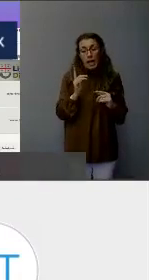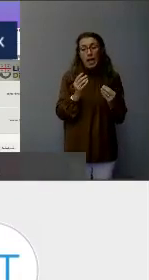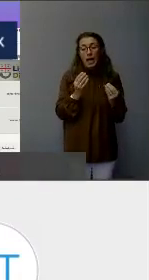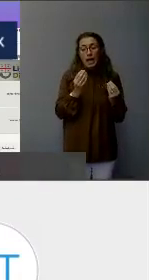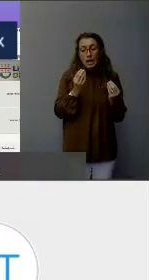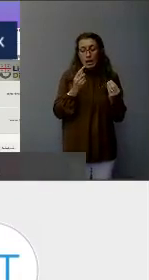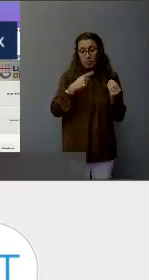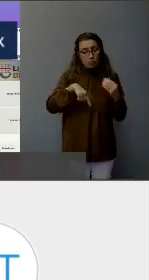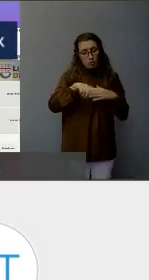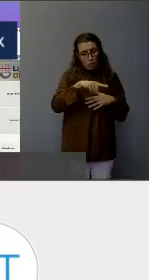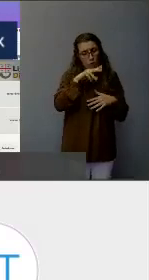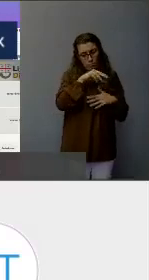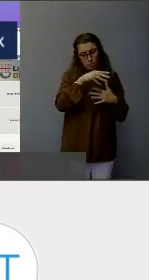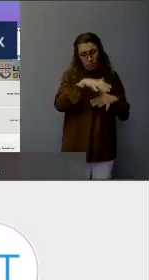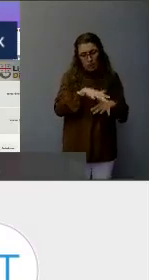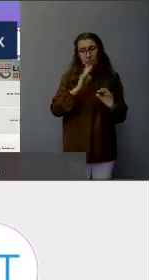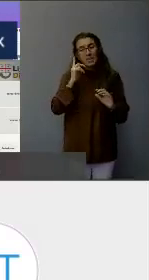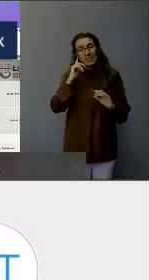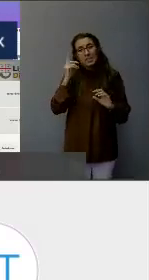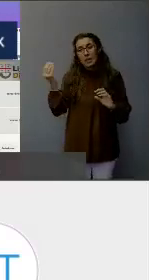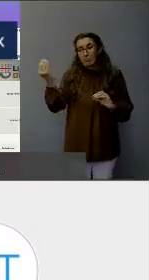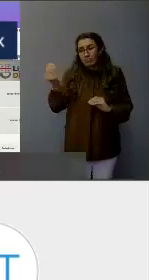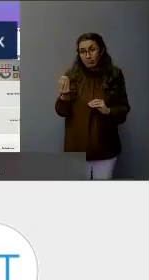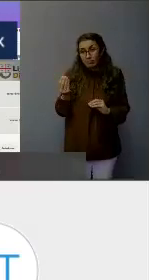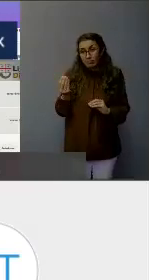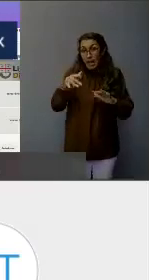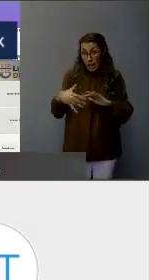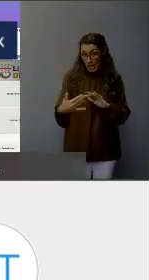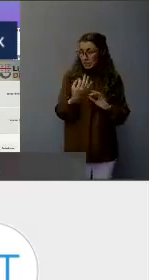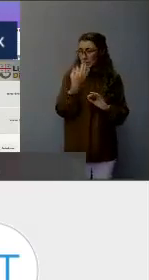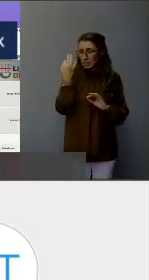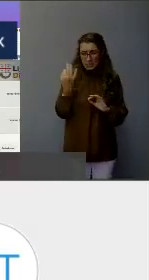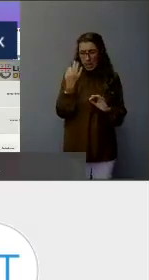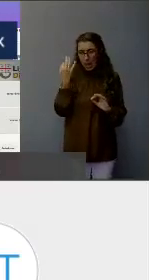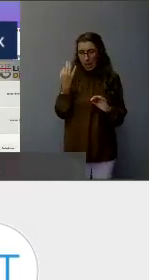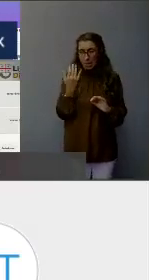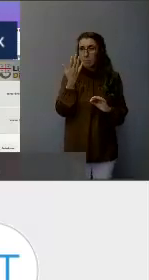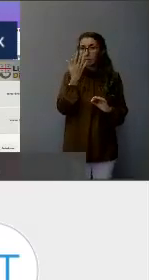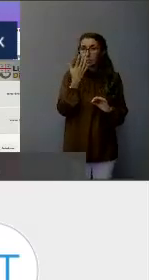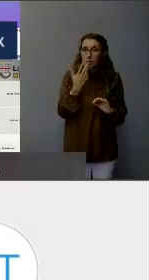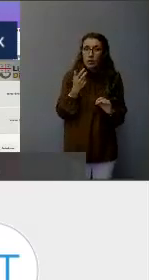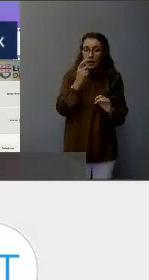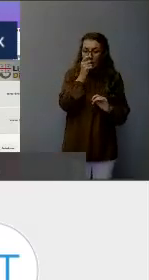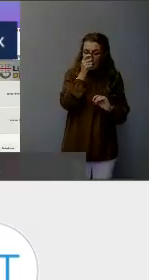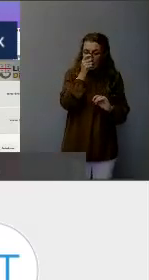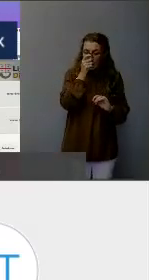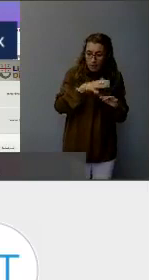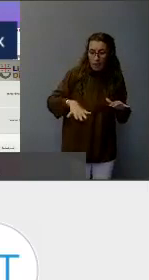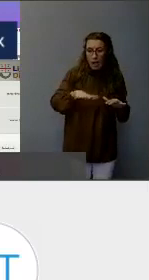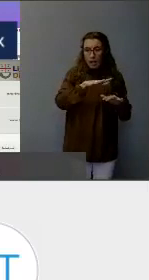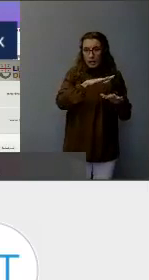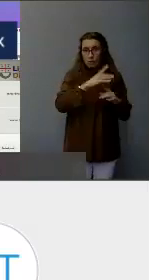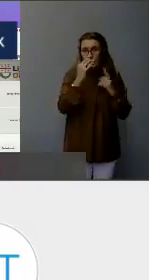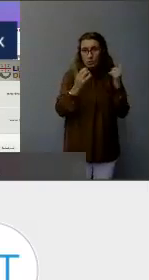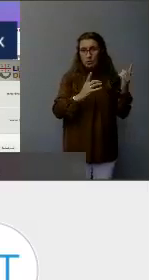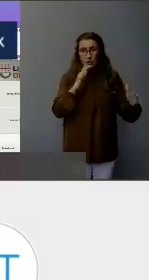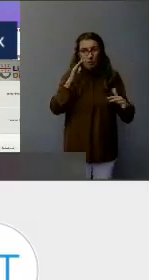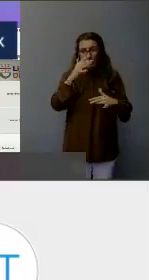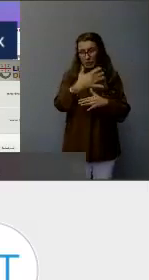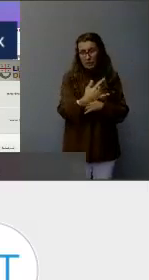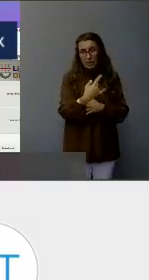che ha sempre avuto a cuore e di realtà rispetto della tutela ambientale si esprime in questo senso